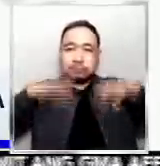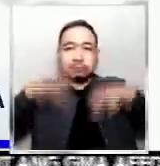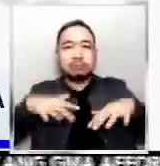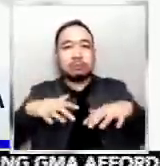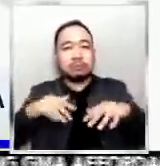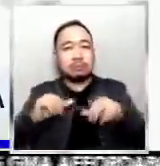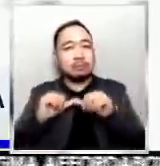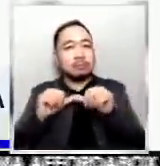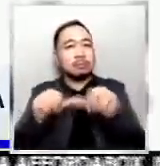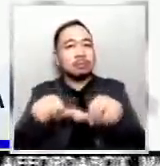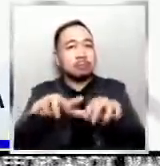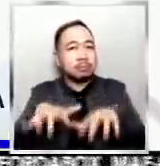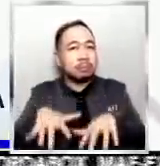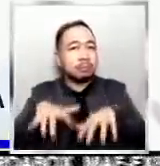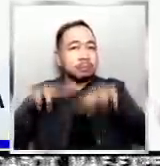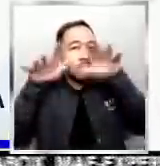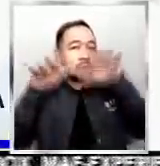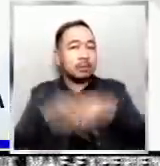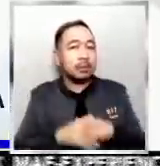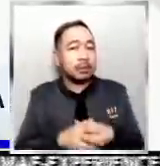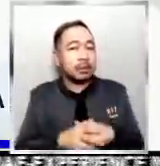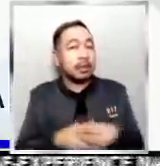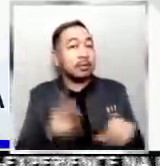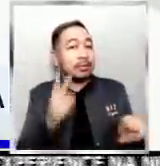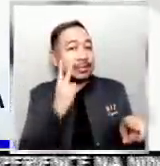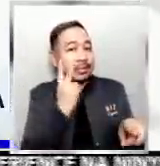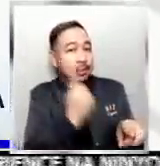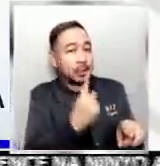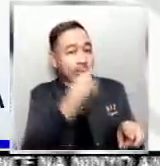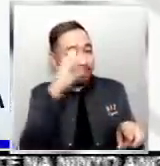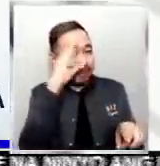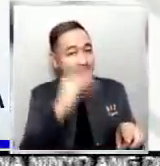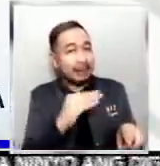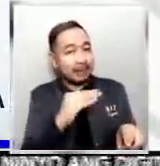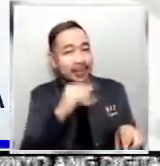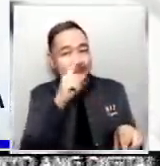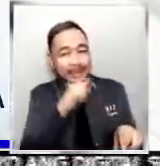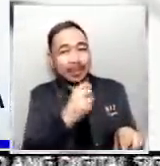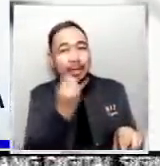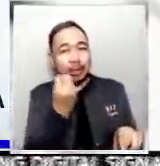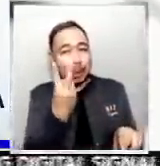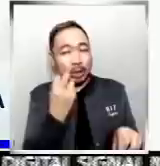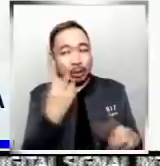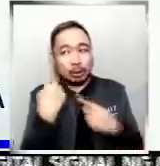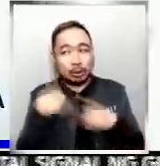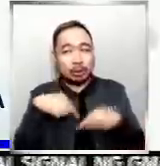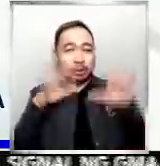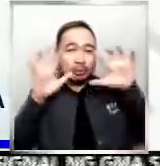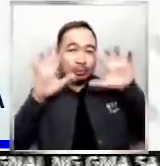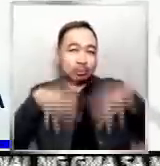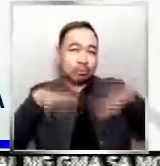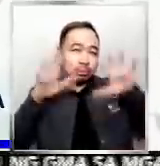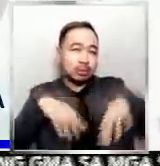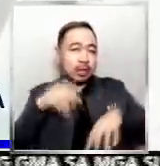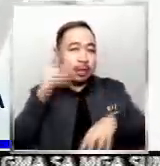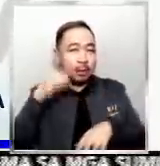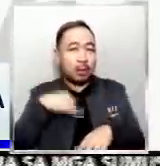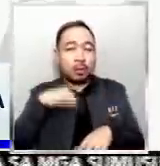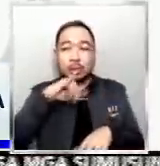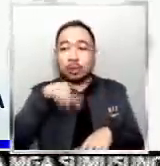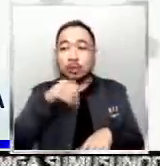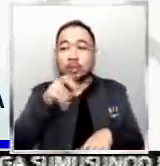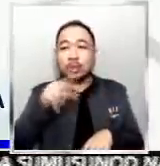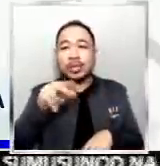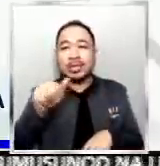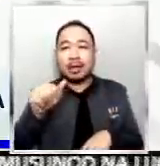Buhay ko ng 14 anyos na si John Lester Panya sa kasagsagan ng pananalasa ng Bagyong Jolina kahapon. Pinasok na ng tubig galing ilog